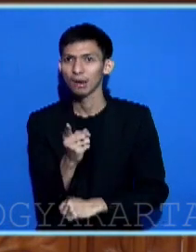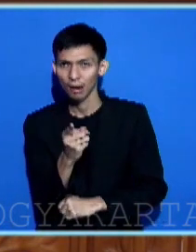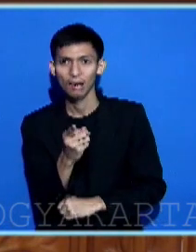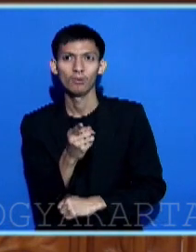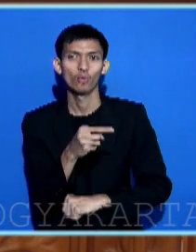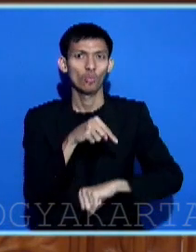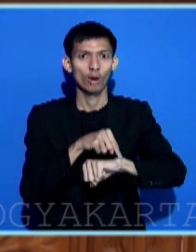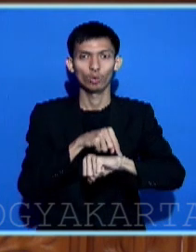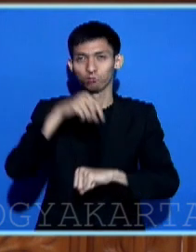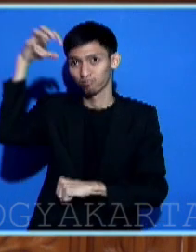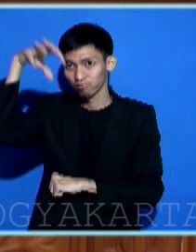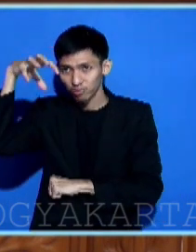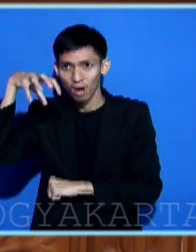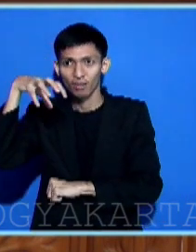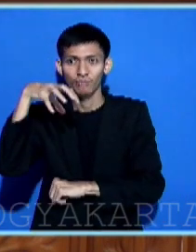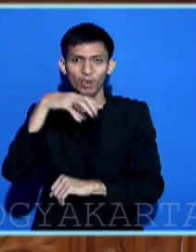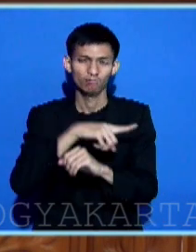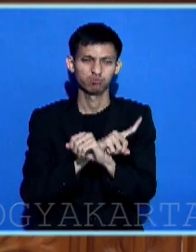ja hean